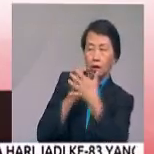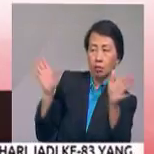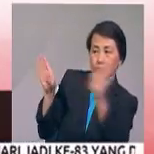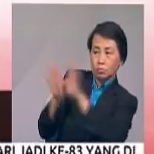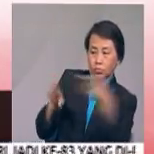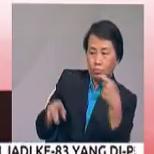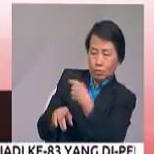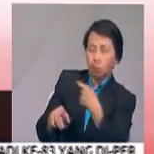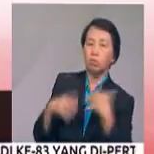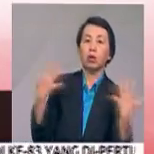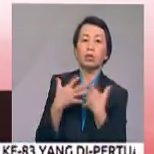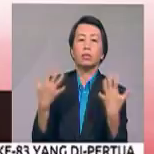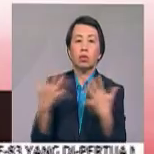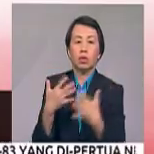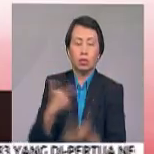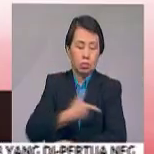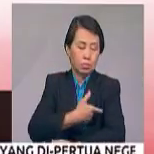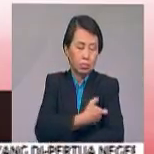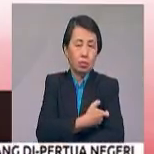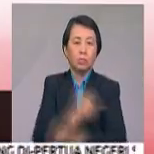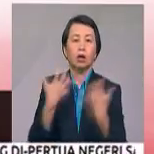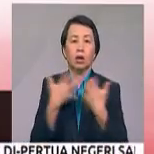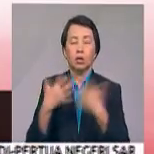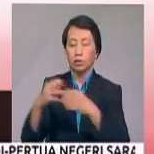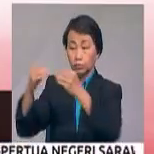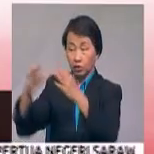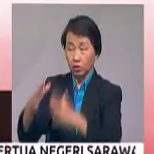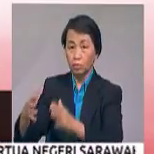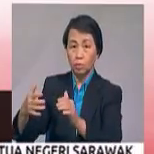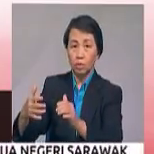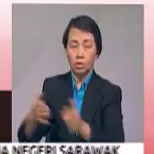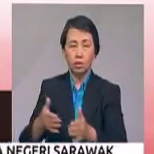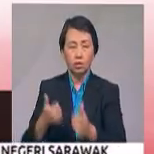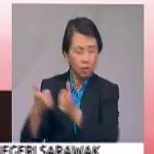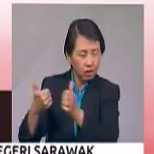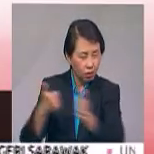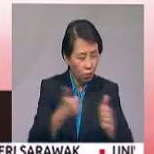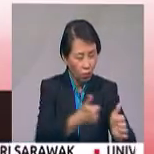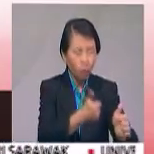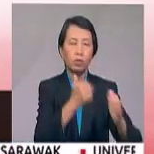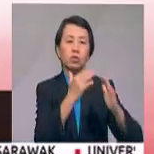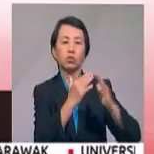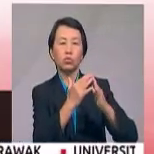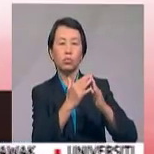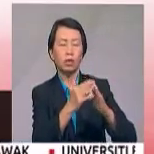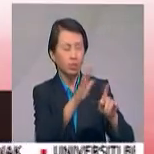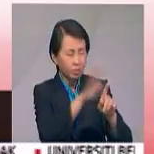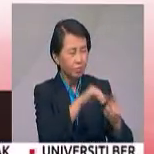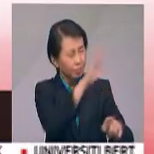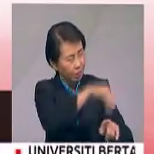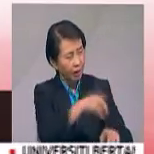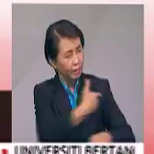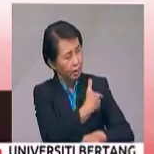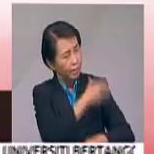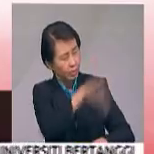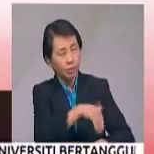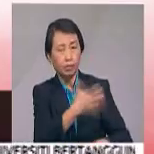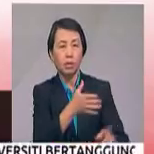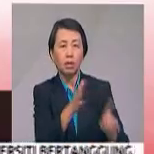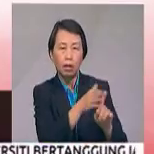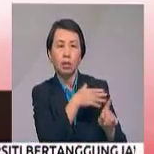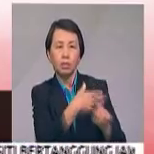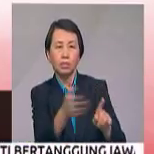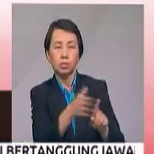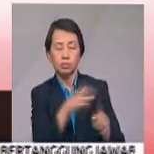rumah gara-gara takut diberi suntikan. Gurunya terpaksa mengikutnya pulang ke rumah dan memujuk pelajar berkenaan.